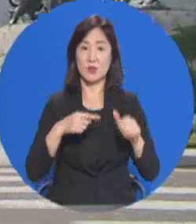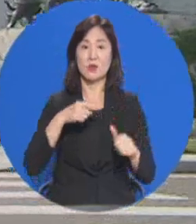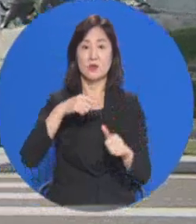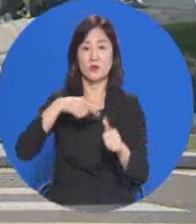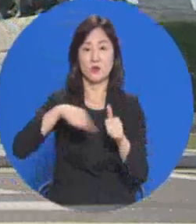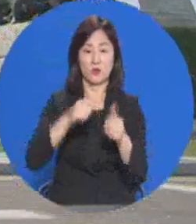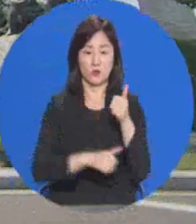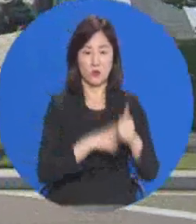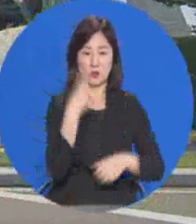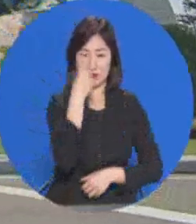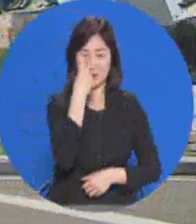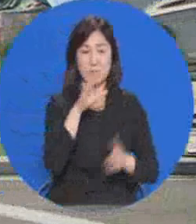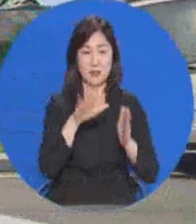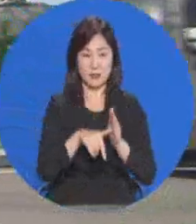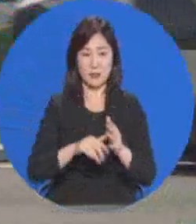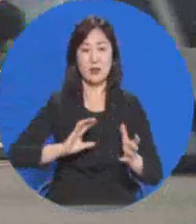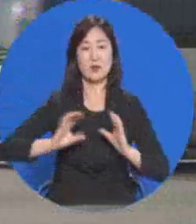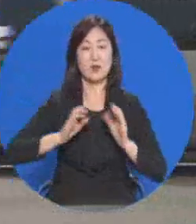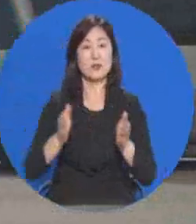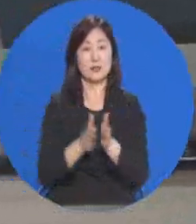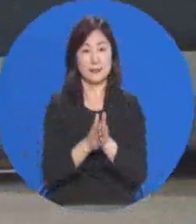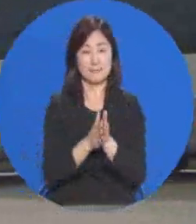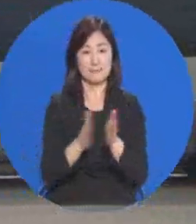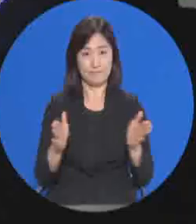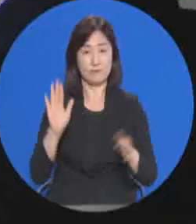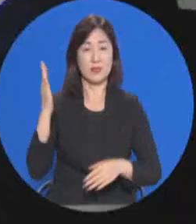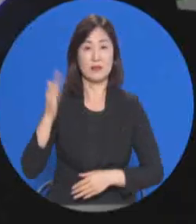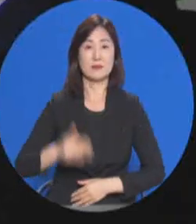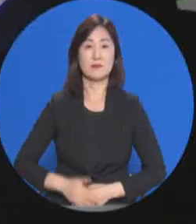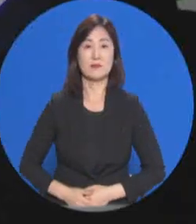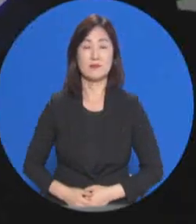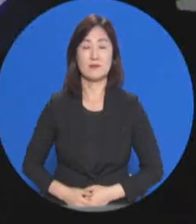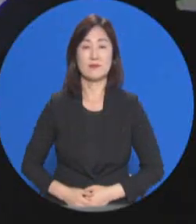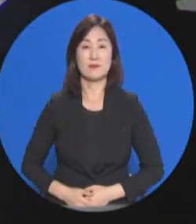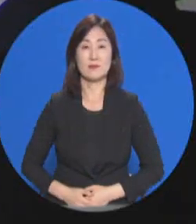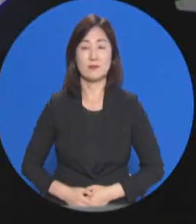국정감사에서 본격적으로 논의될 전망입니다. MBC 뉴스 조희원입니다.